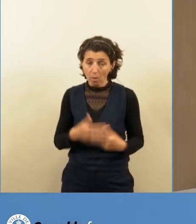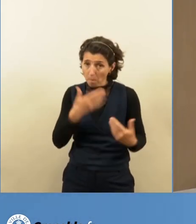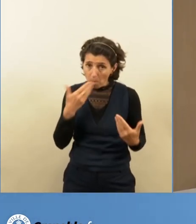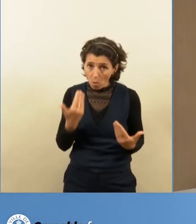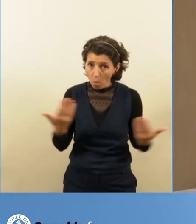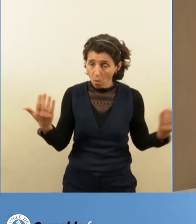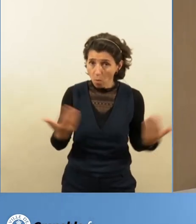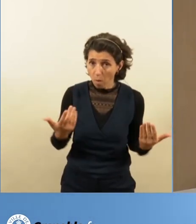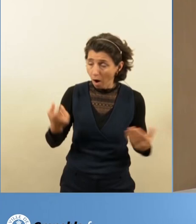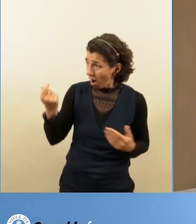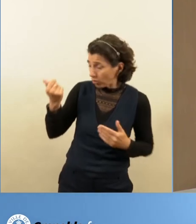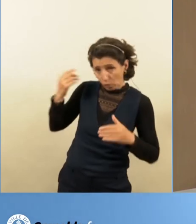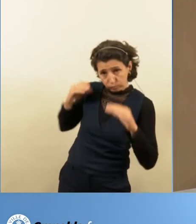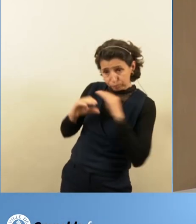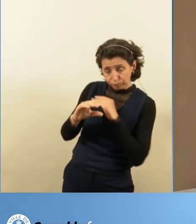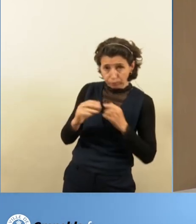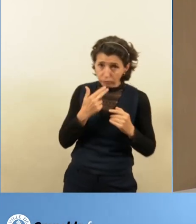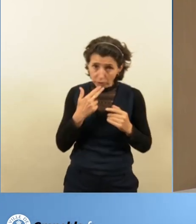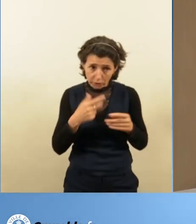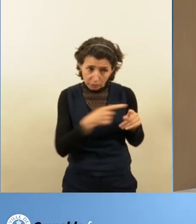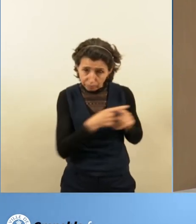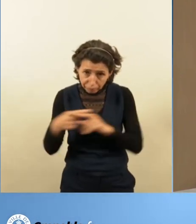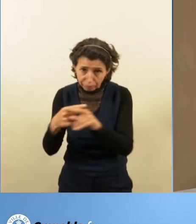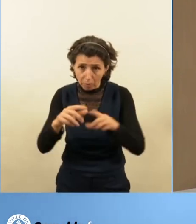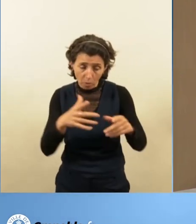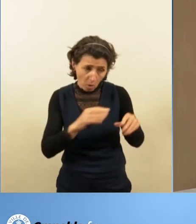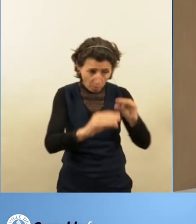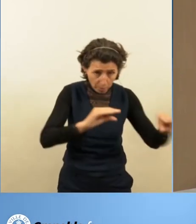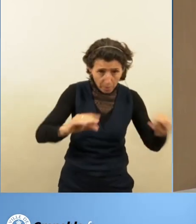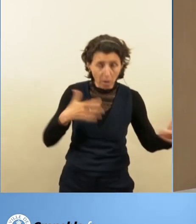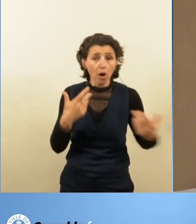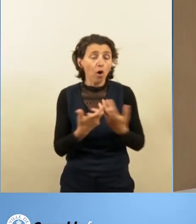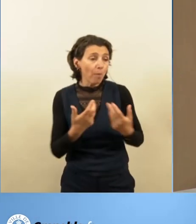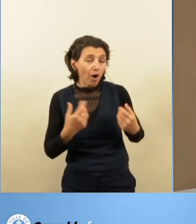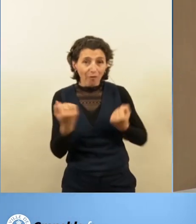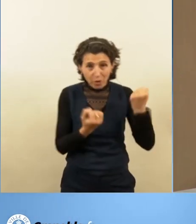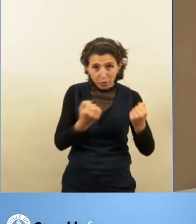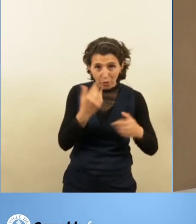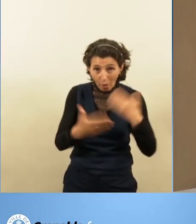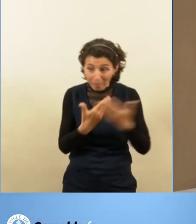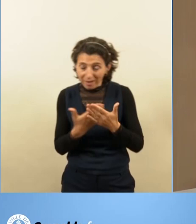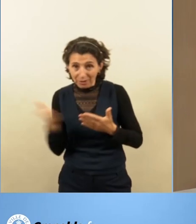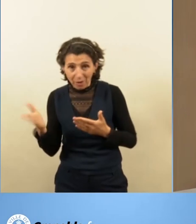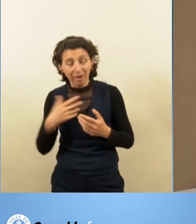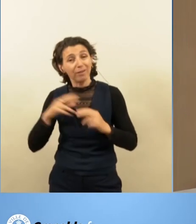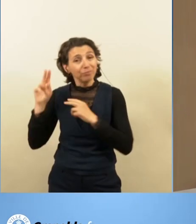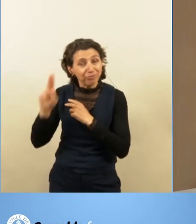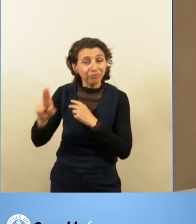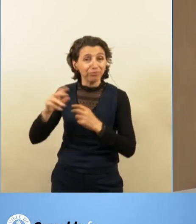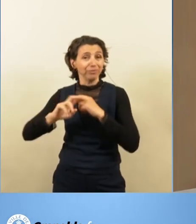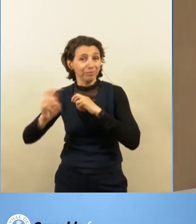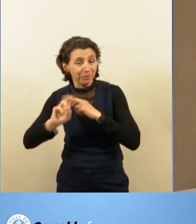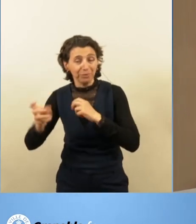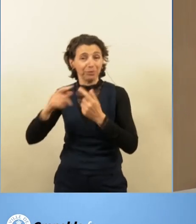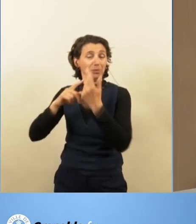dispositifs pour mettre en place les offres alternatives à la voiture comme les transports en commun les parkings relais